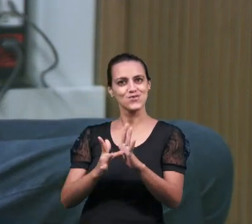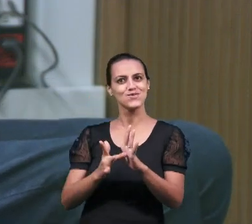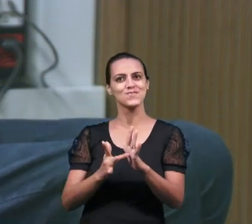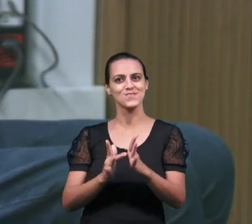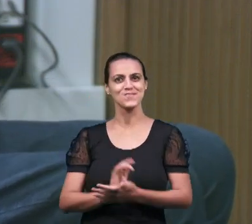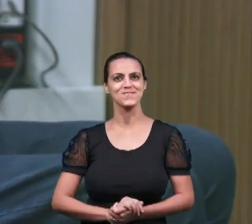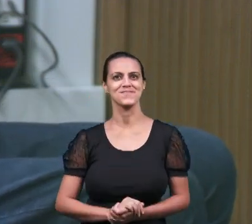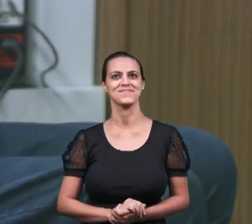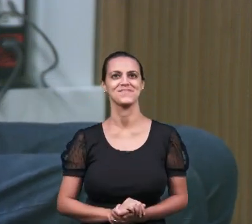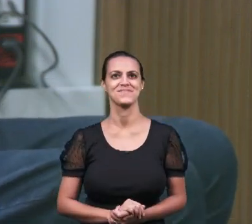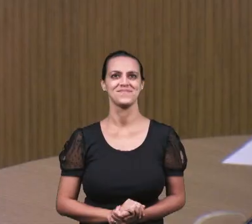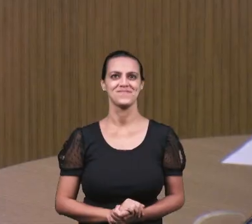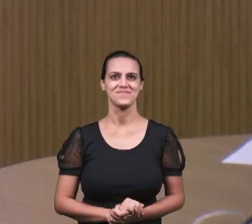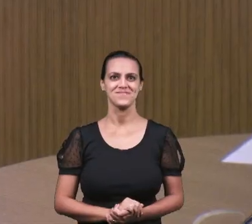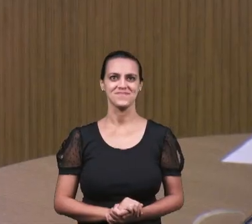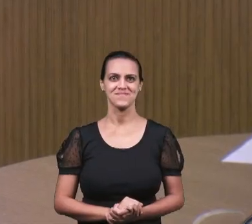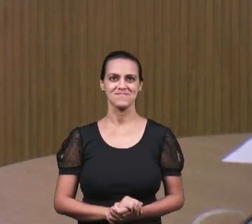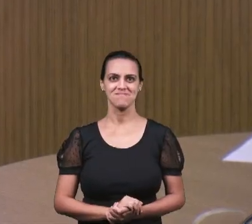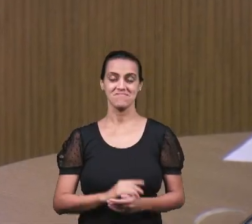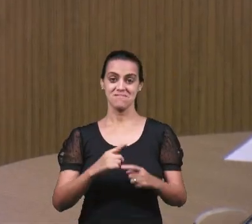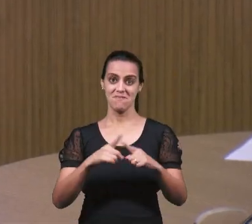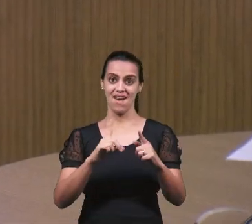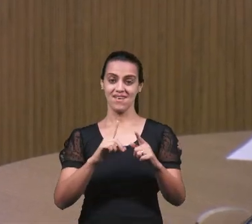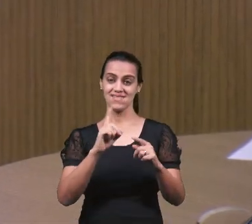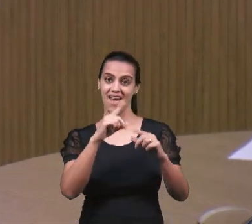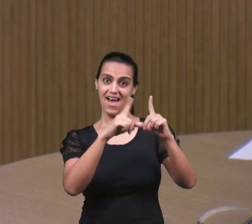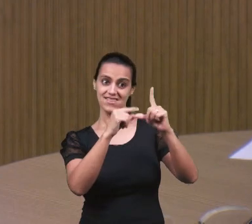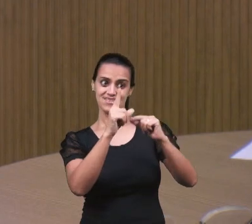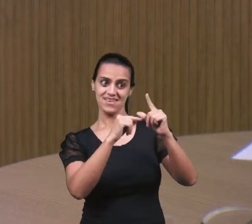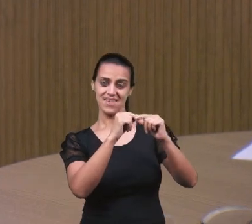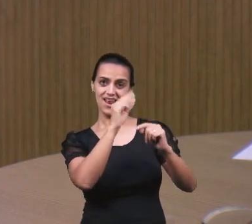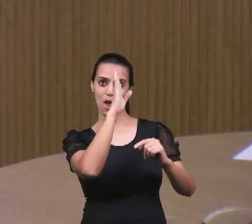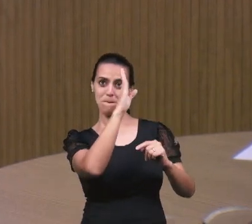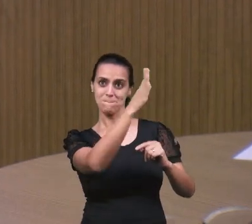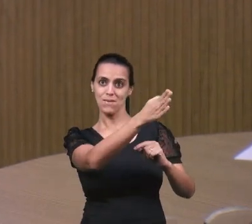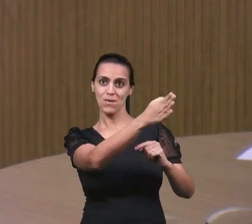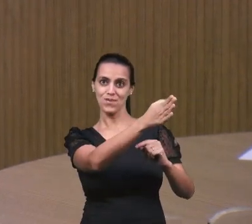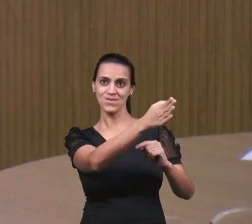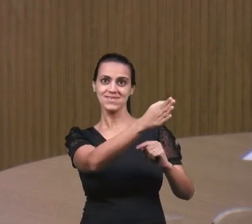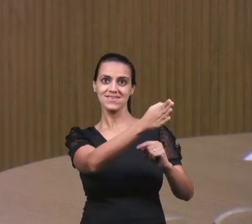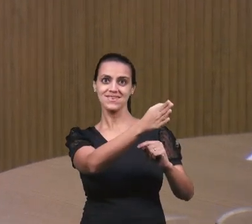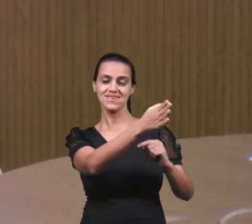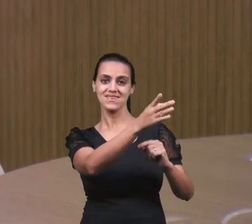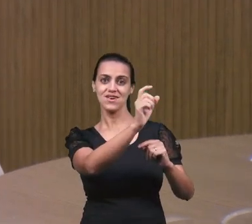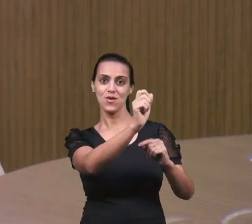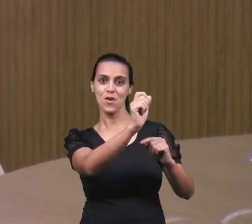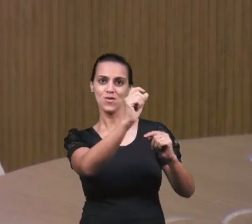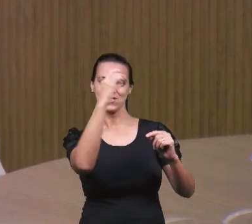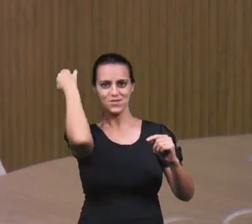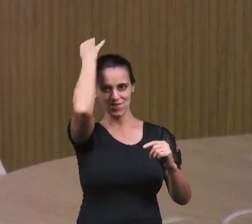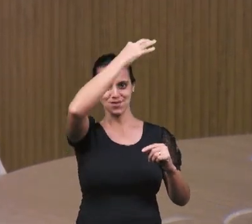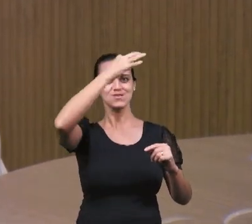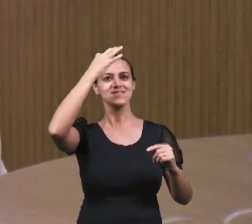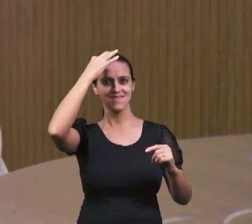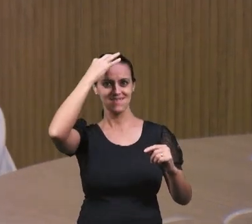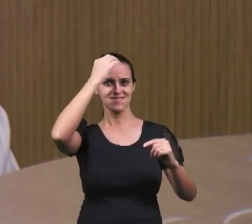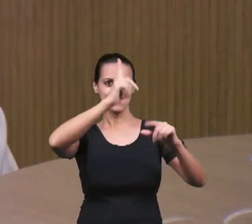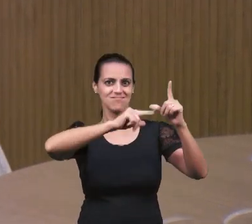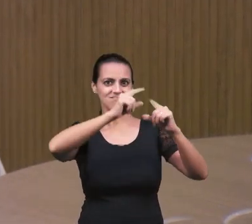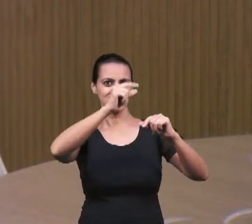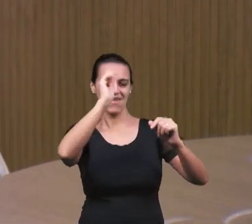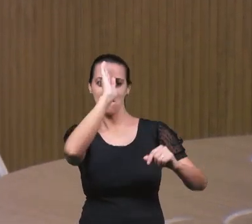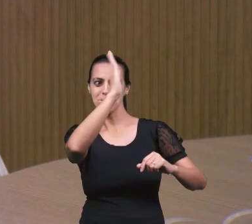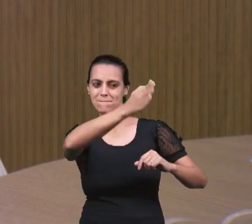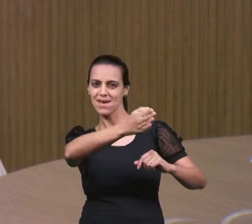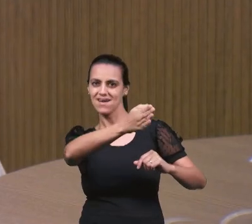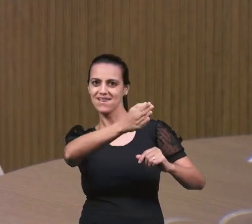le mystère est lié à l'agneau de Dieu. Mais l'étoile pointe, n'est-ce pas? La figure du